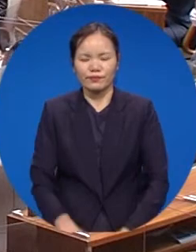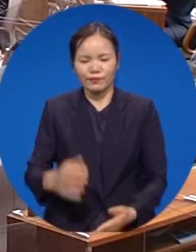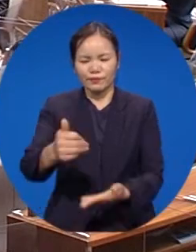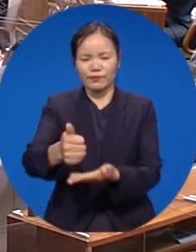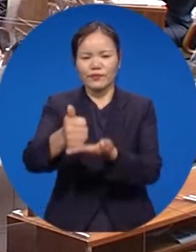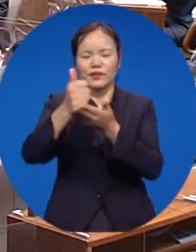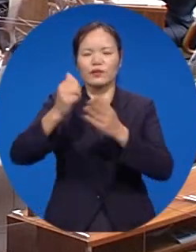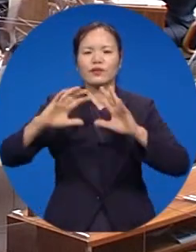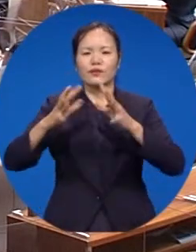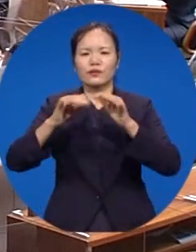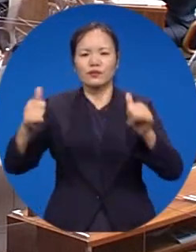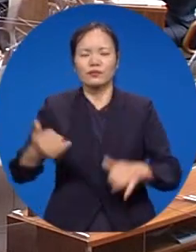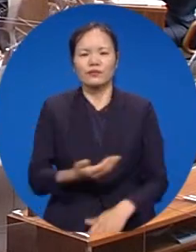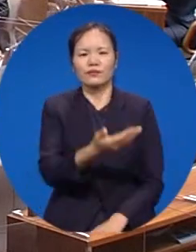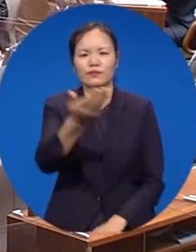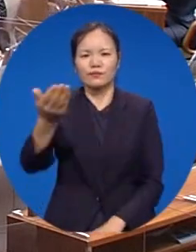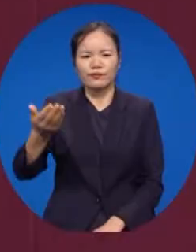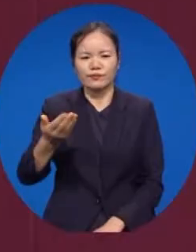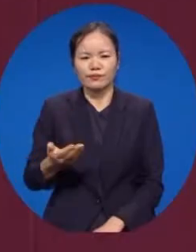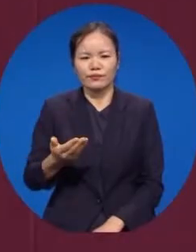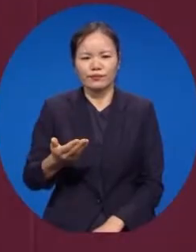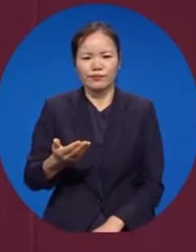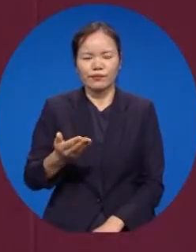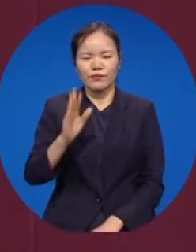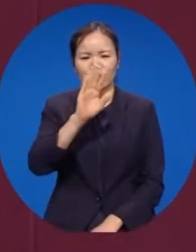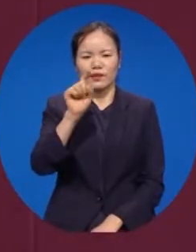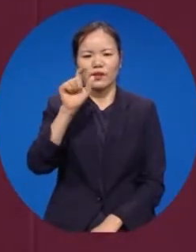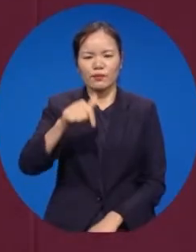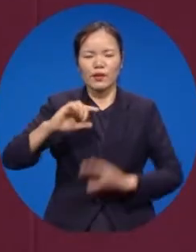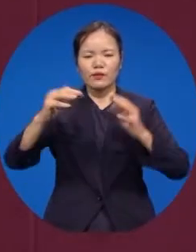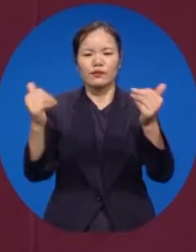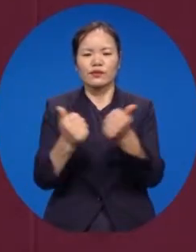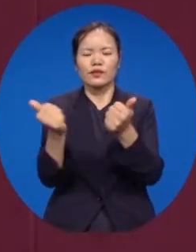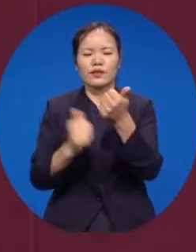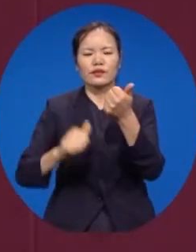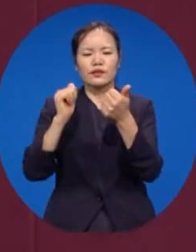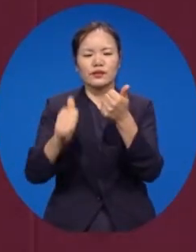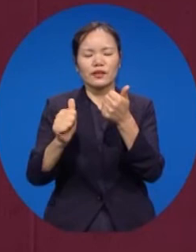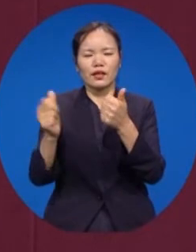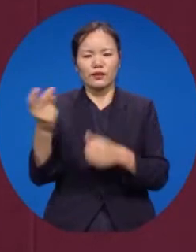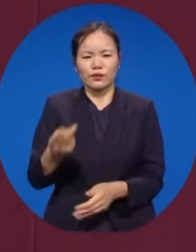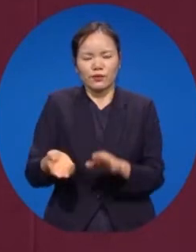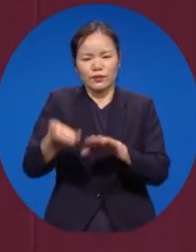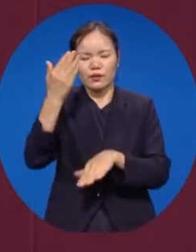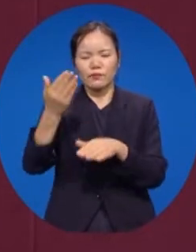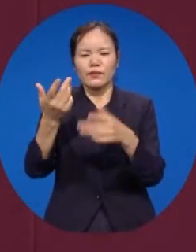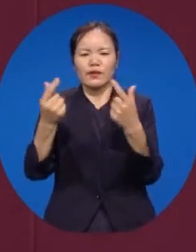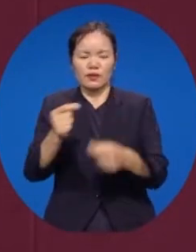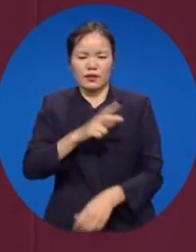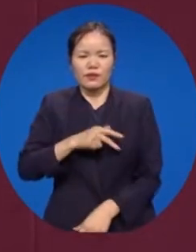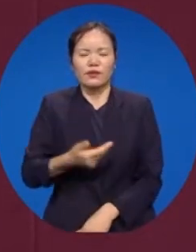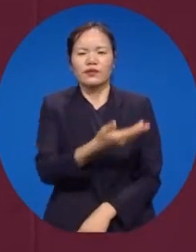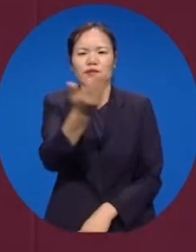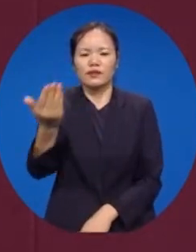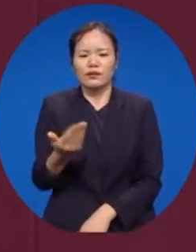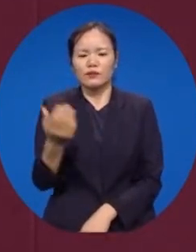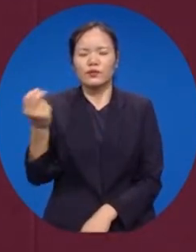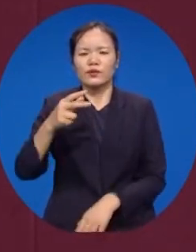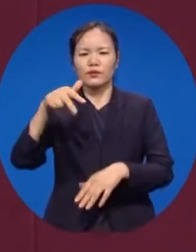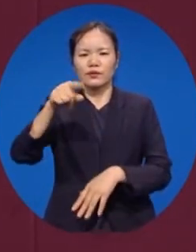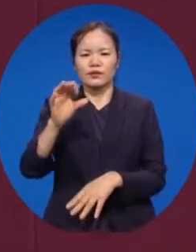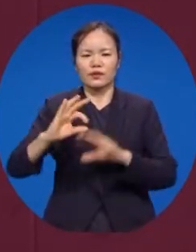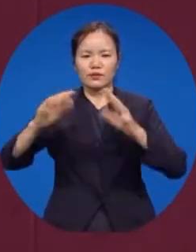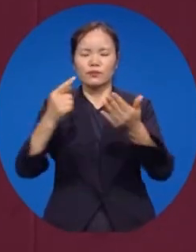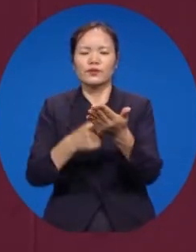존경하는 국민 여러분, 박병석 국회의장과 선배 동료 의원 여러분, 정세균